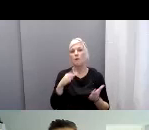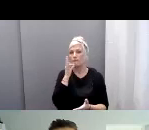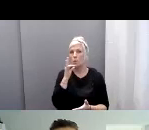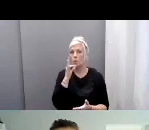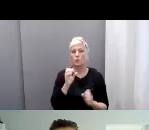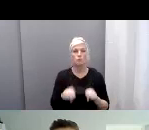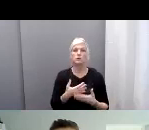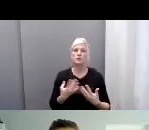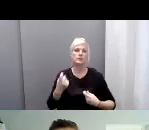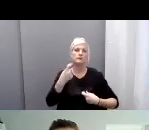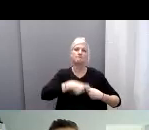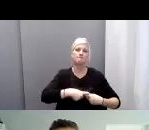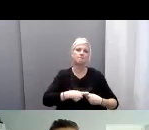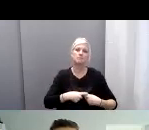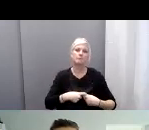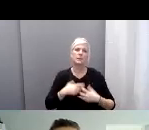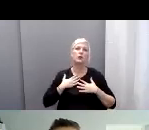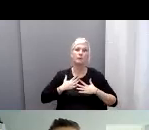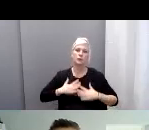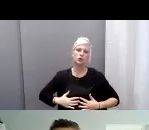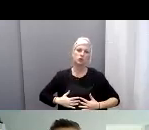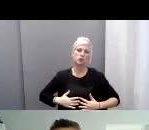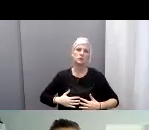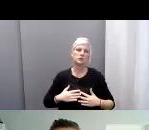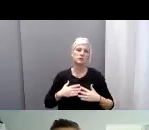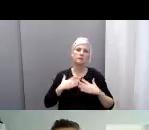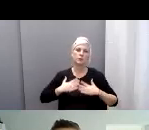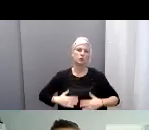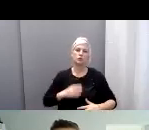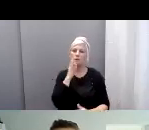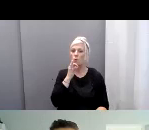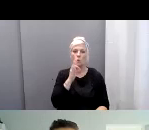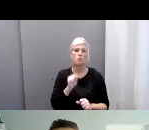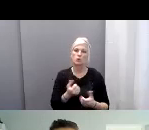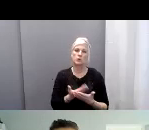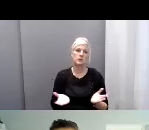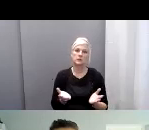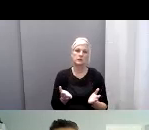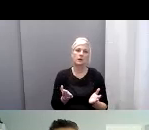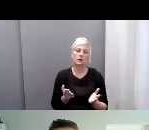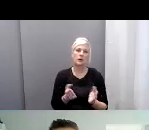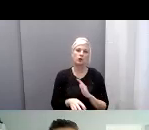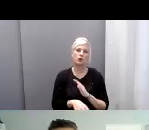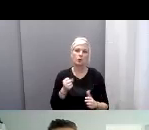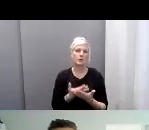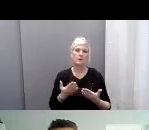nödvändigtvis alltså fysiska frågor kring sexualiteten och kroppen.